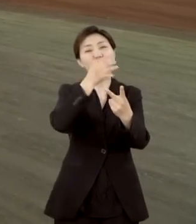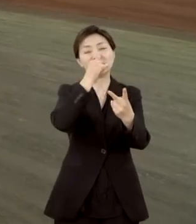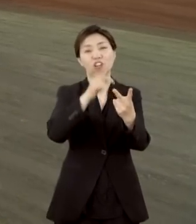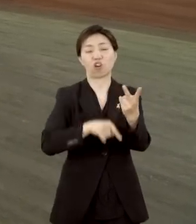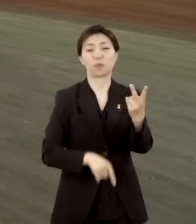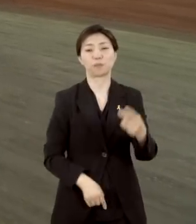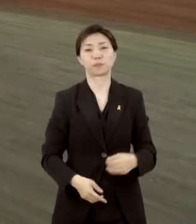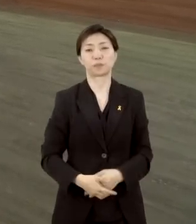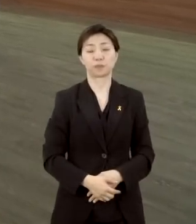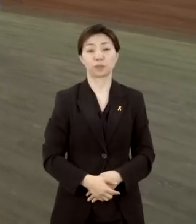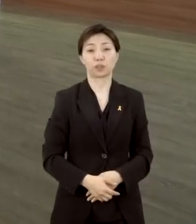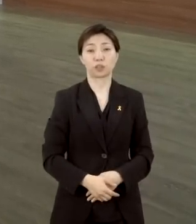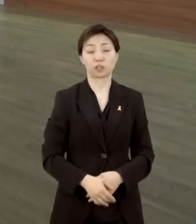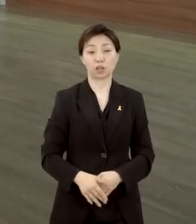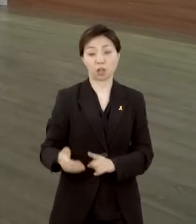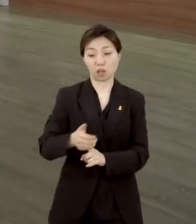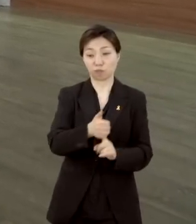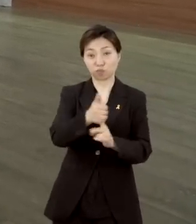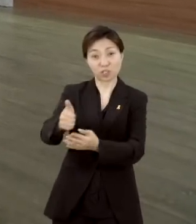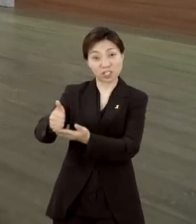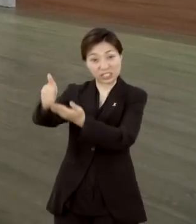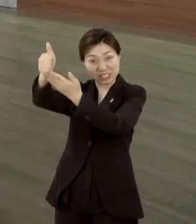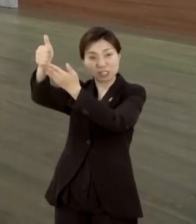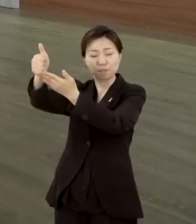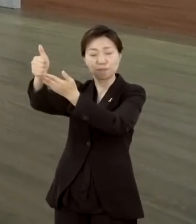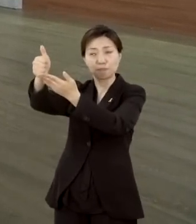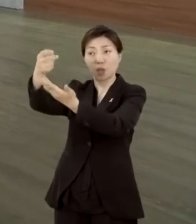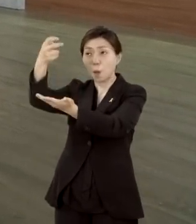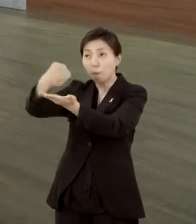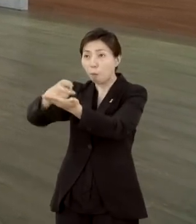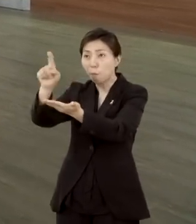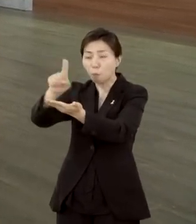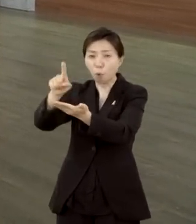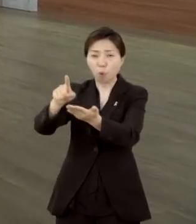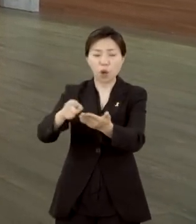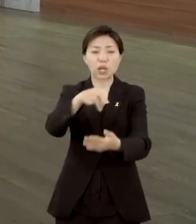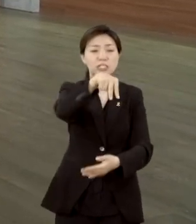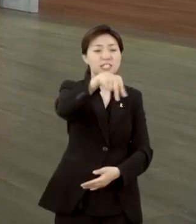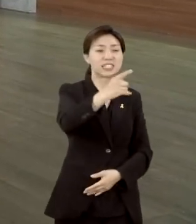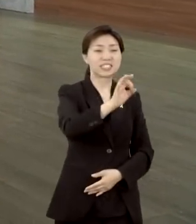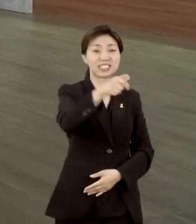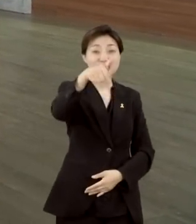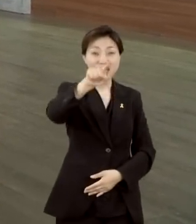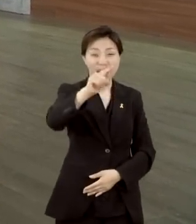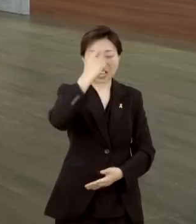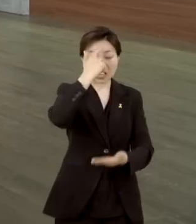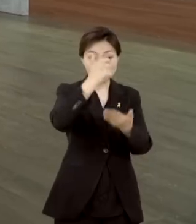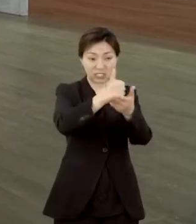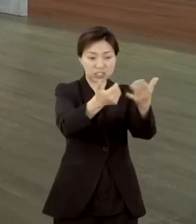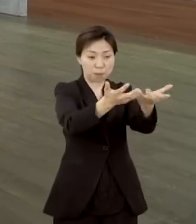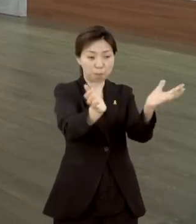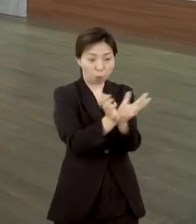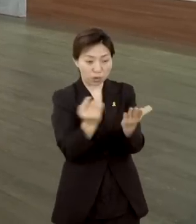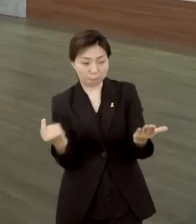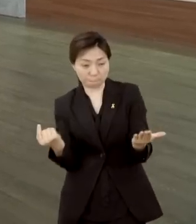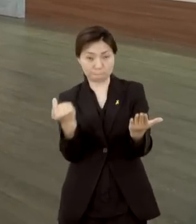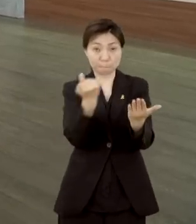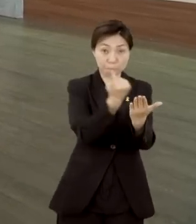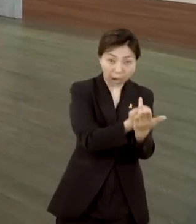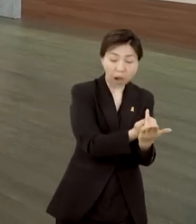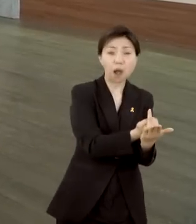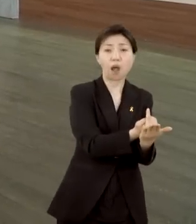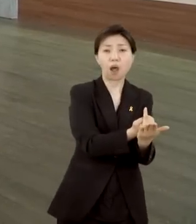부처님 법도는 이 쓴가에 모임에 들어가면 깨달음을 얻었건 얻지 못하건